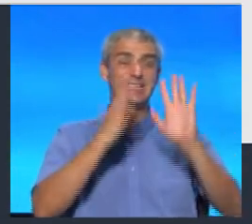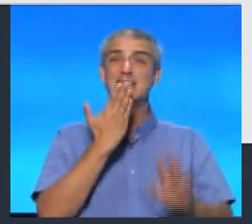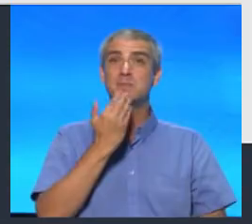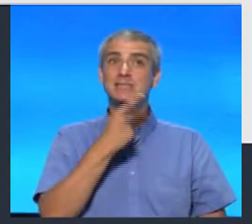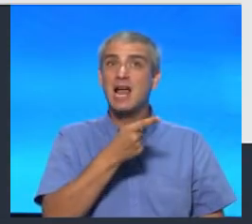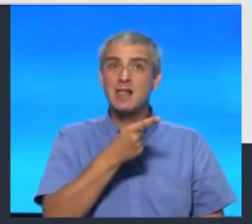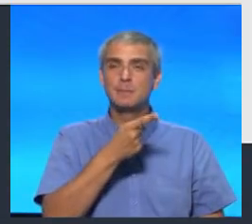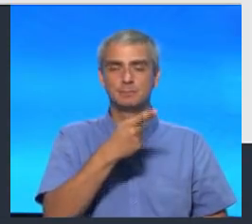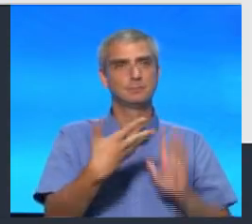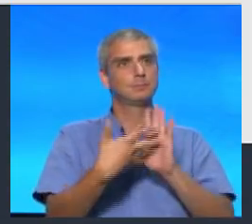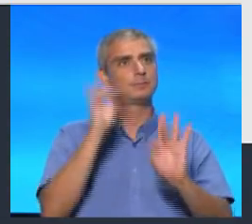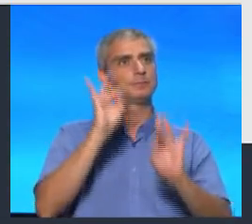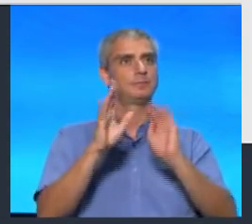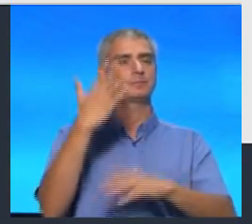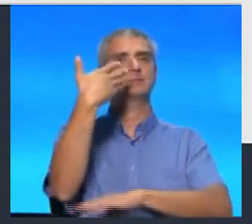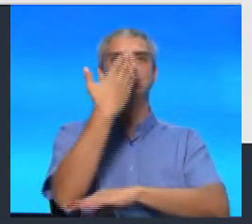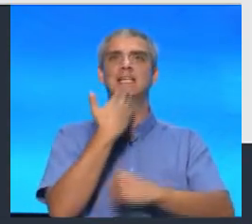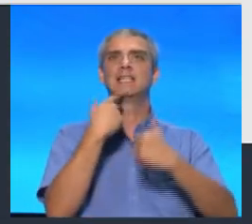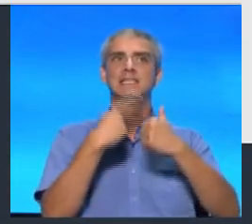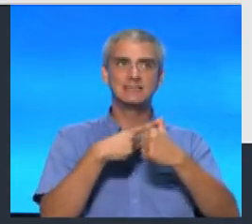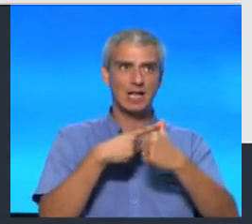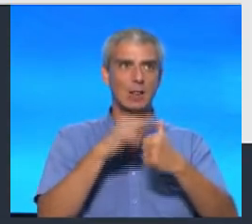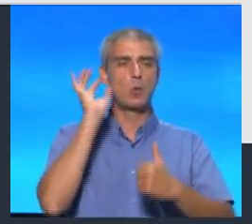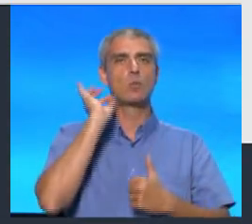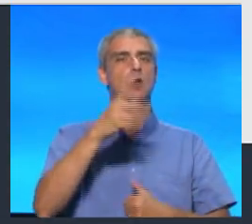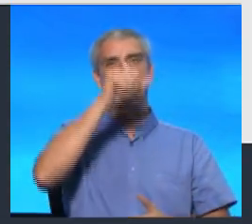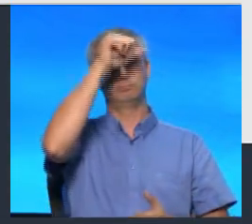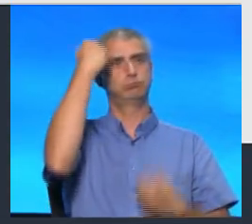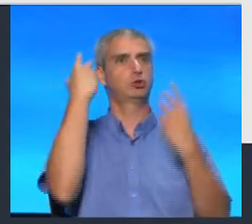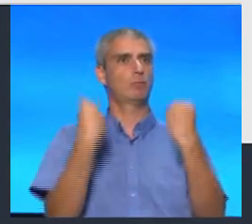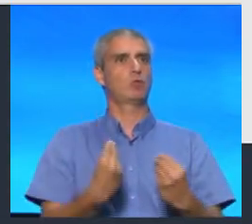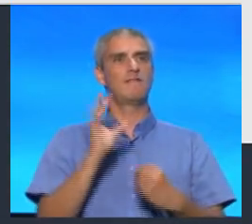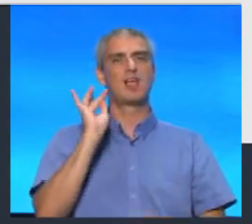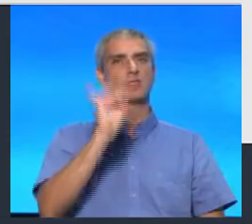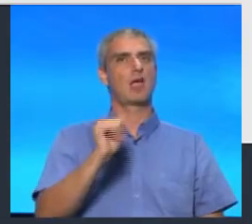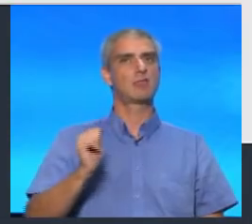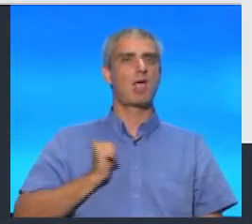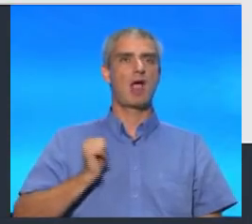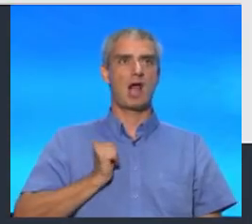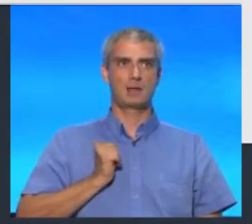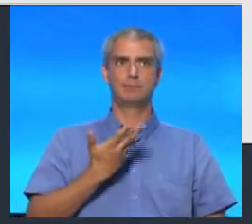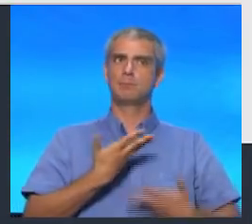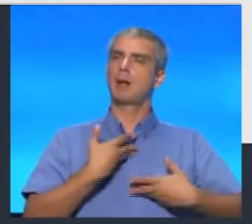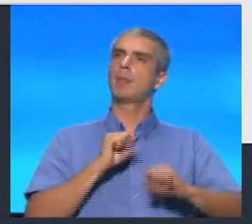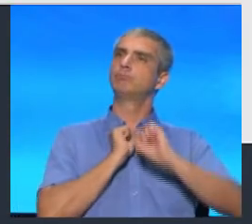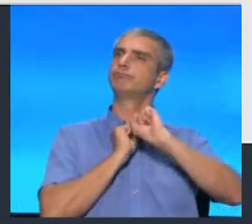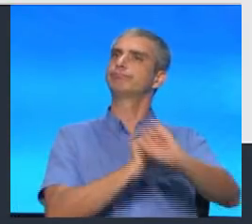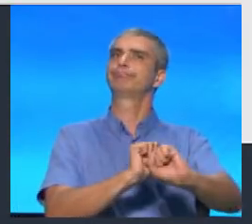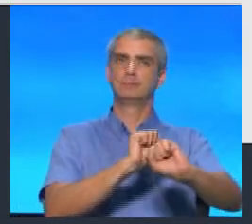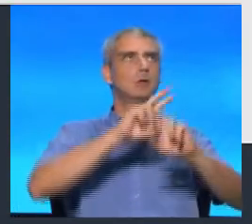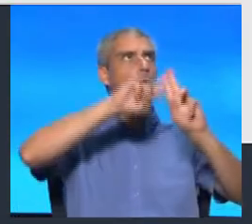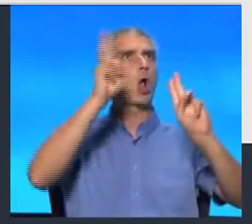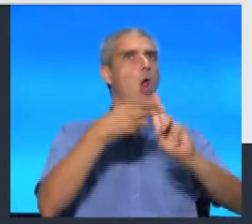ישראלים המבקרים את מדינת ישראל, פוגעים בשמה ובשם חיילי צה"ל, זוכים לחיבוק ולהאהדה